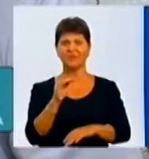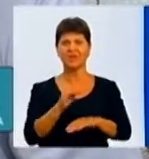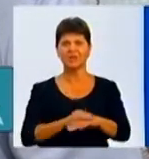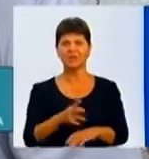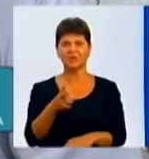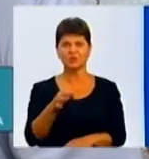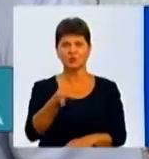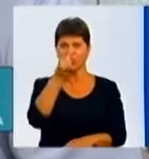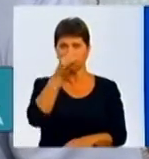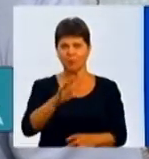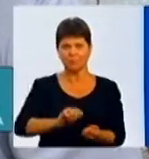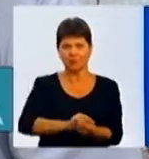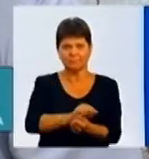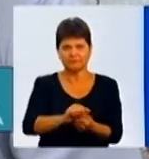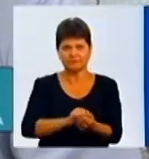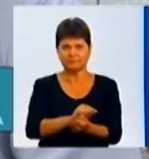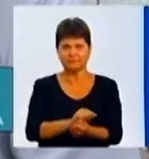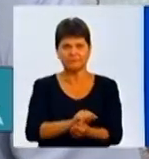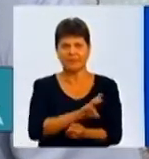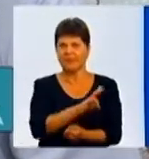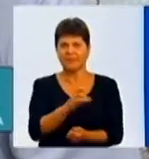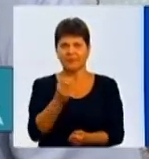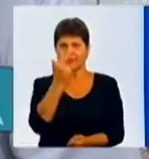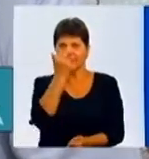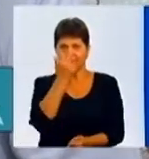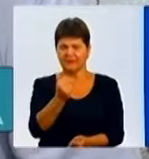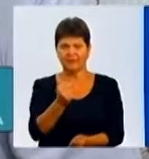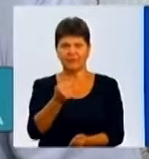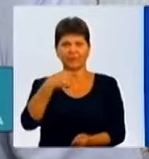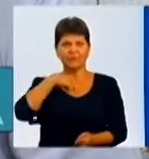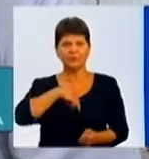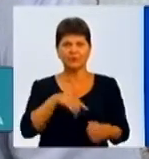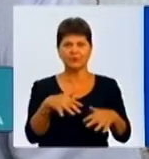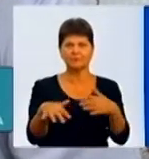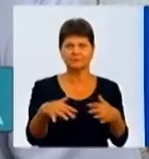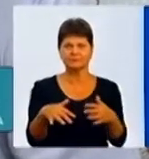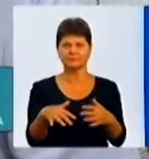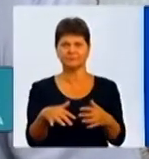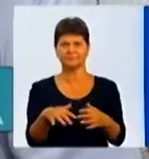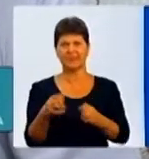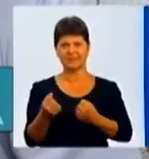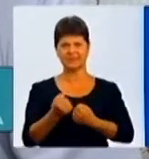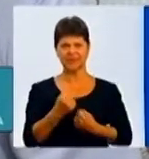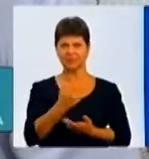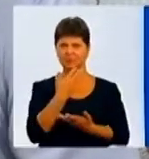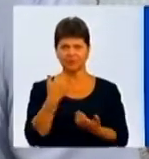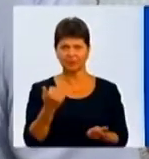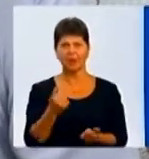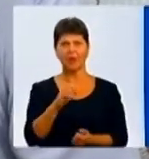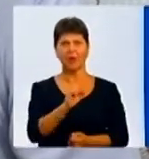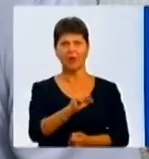може переварювати, він не пристосований, у нього ще не вироблені ці механізми захисту. От, але доходить